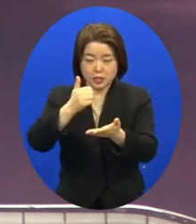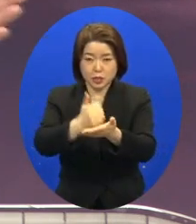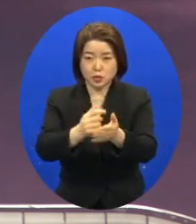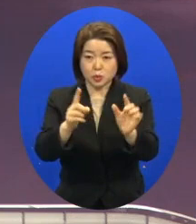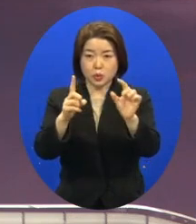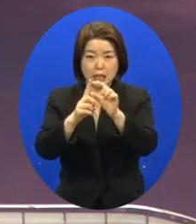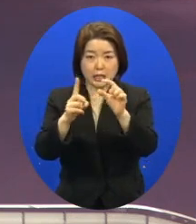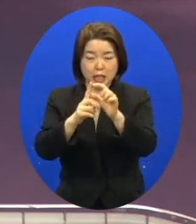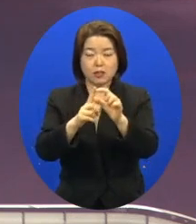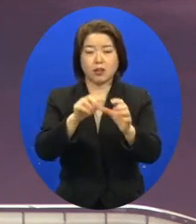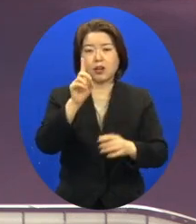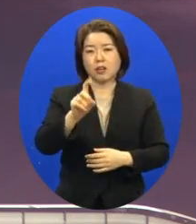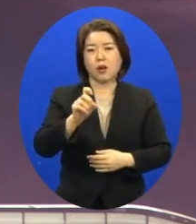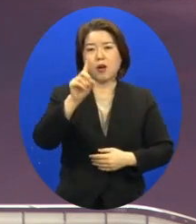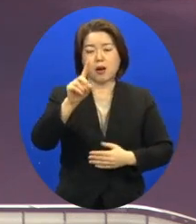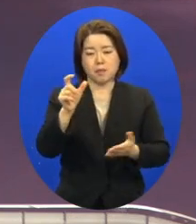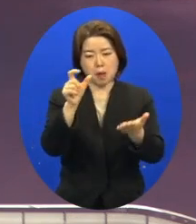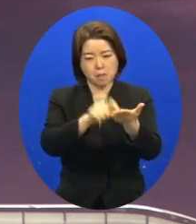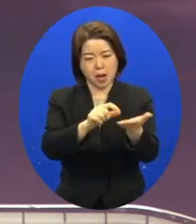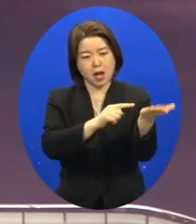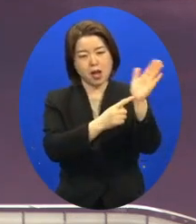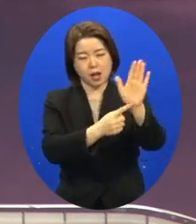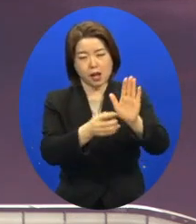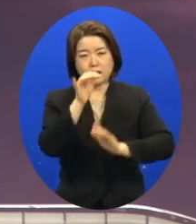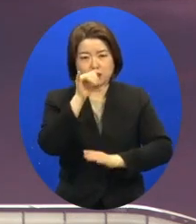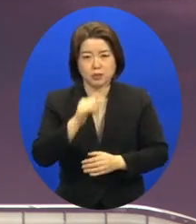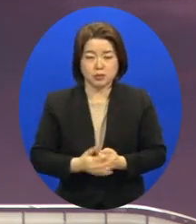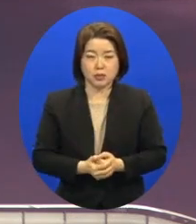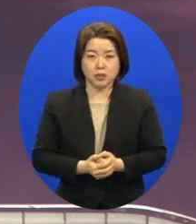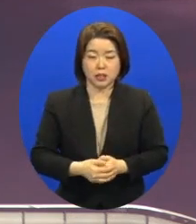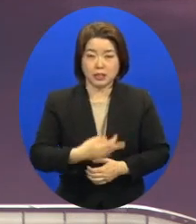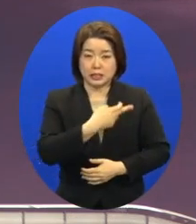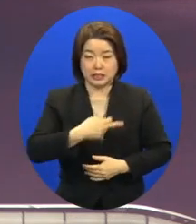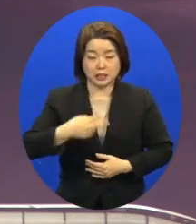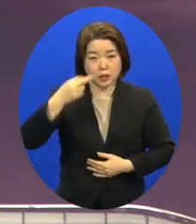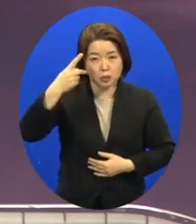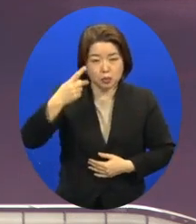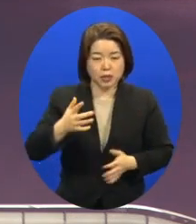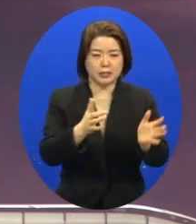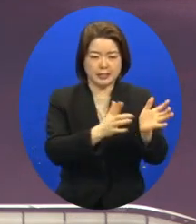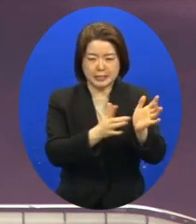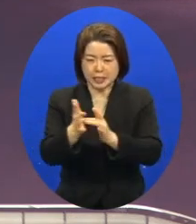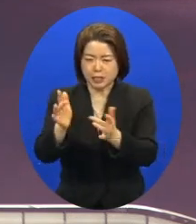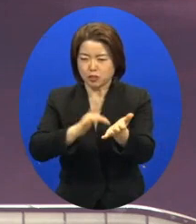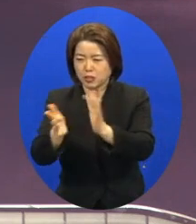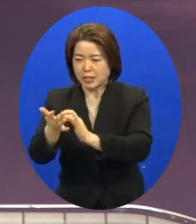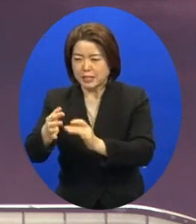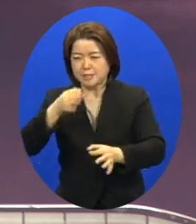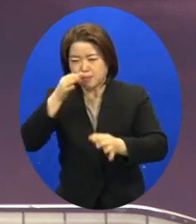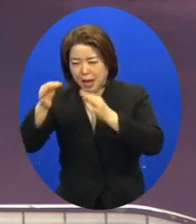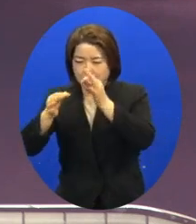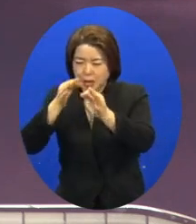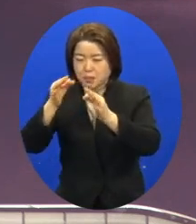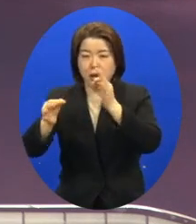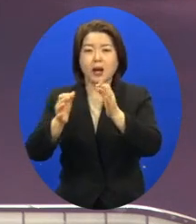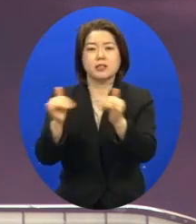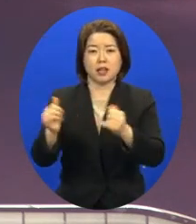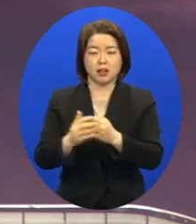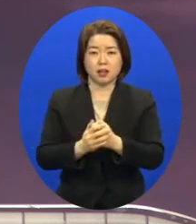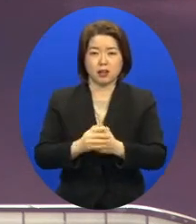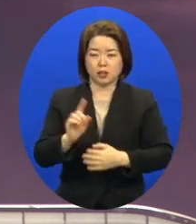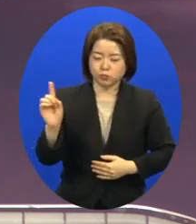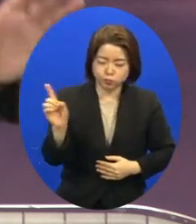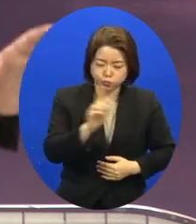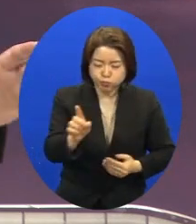언급이 11번이나 나옵니다. 그러니까 사도 바울이야말로 예수 예수 하던 사람입니다. 무슨 문제가